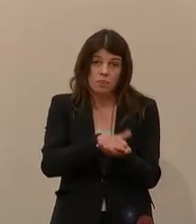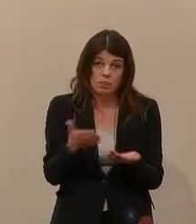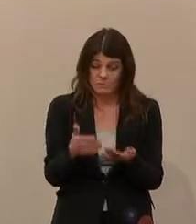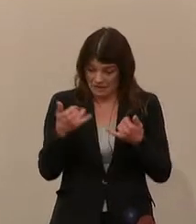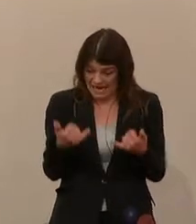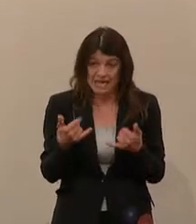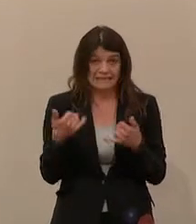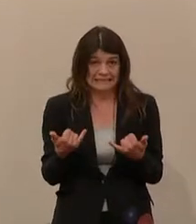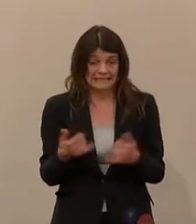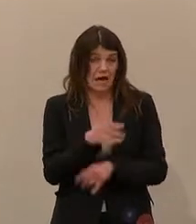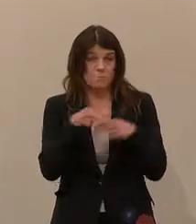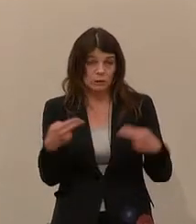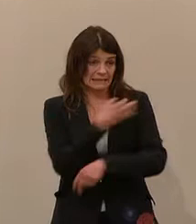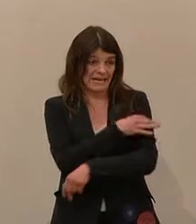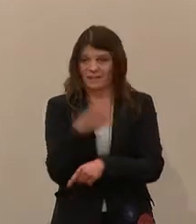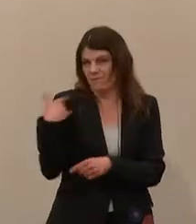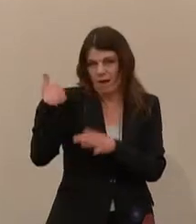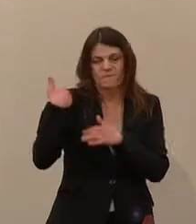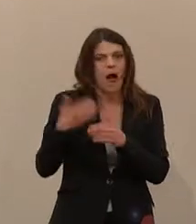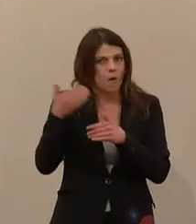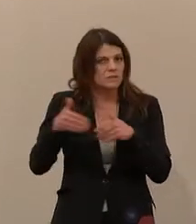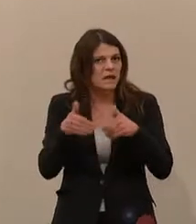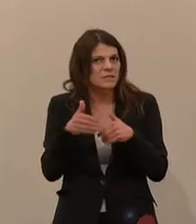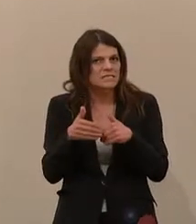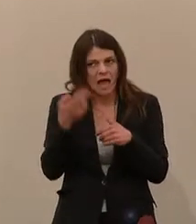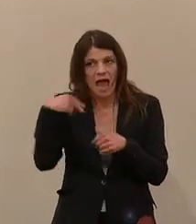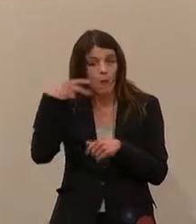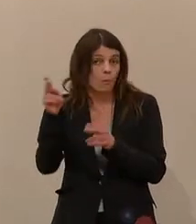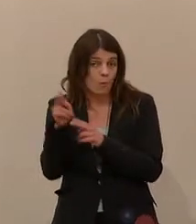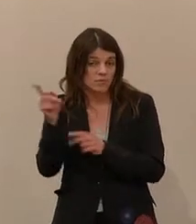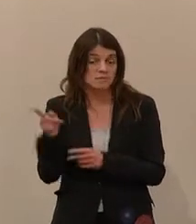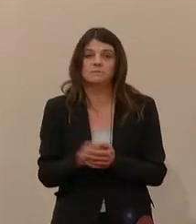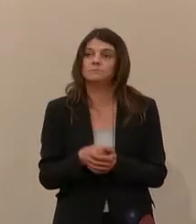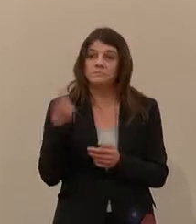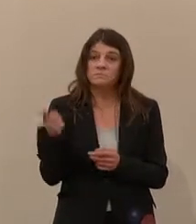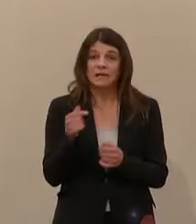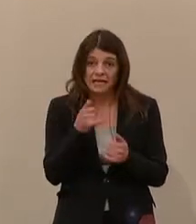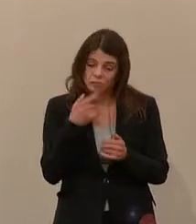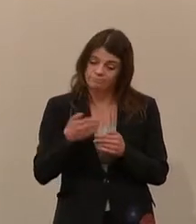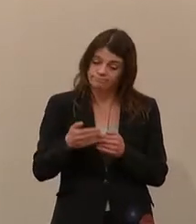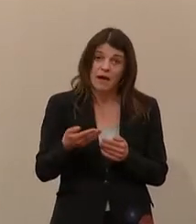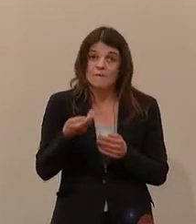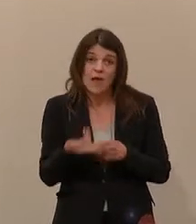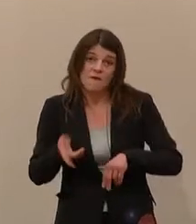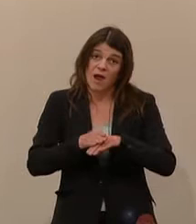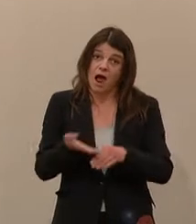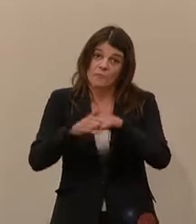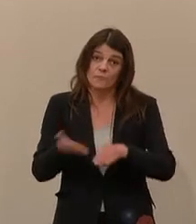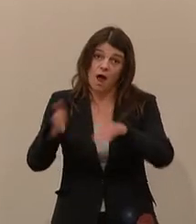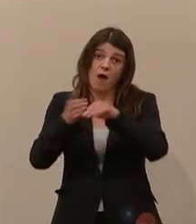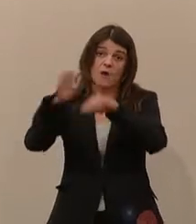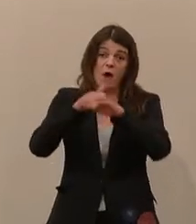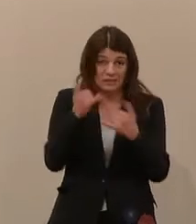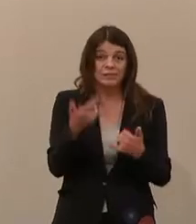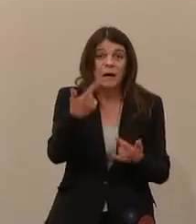jetzige Bundeskanzler, noch als Außenminister, Kurz, hat den sukzessive vervierfacht auf 20 Millionen. Und